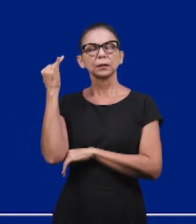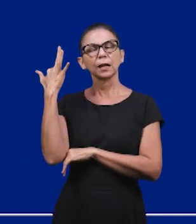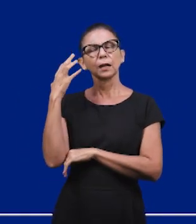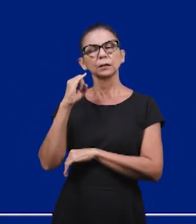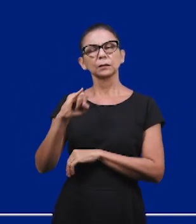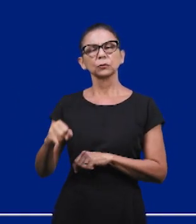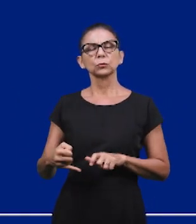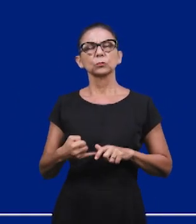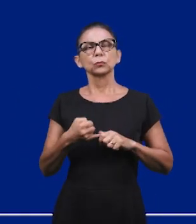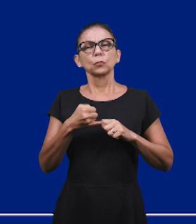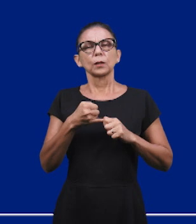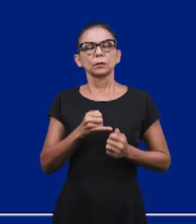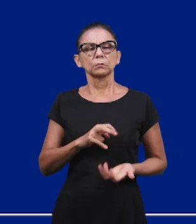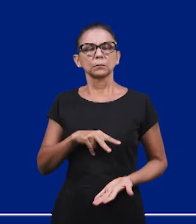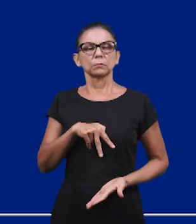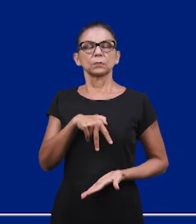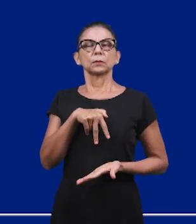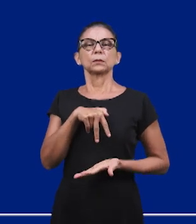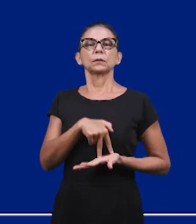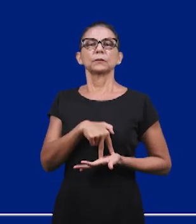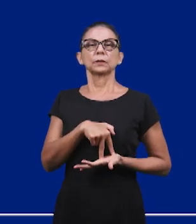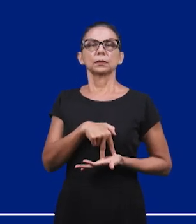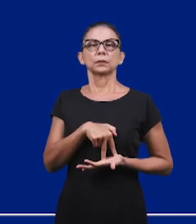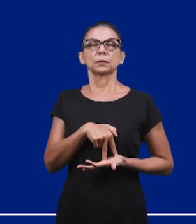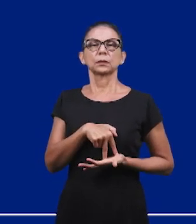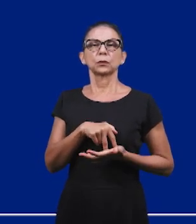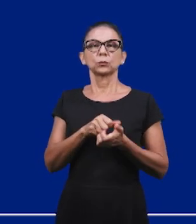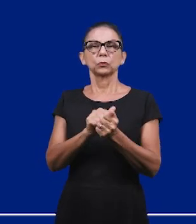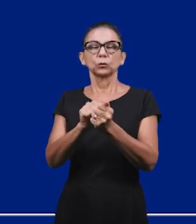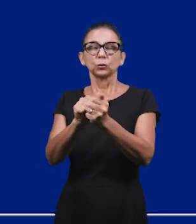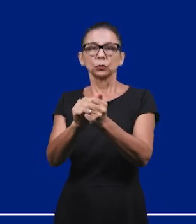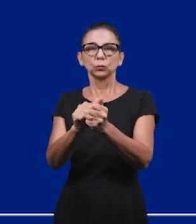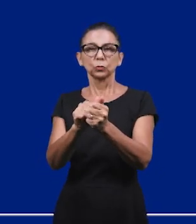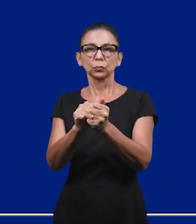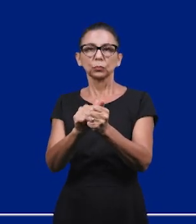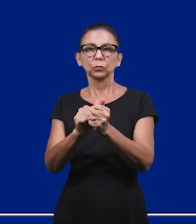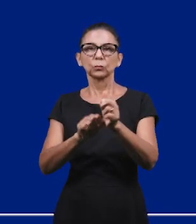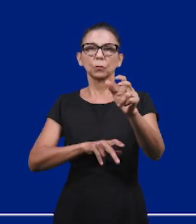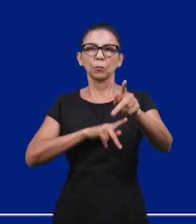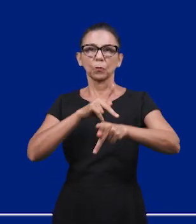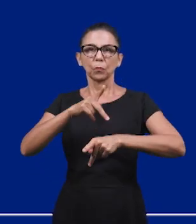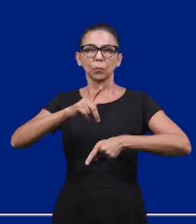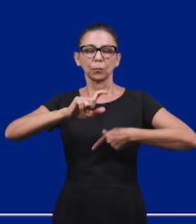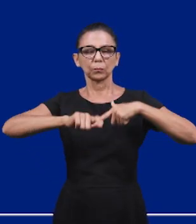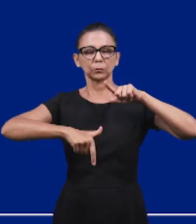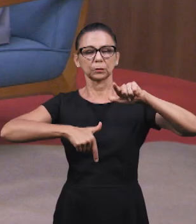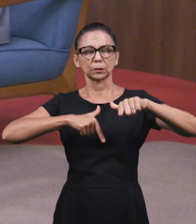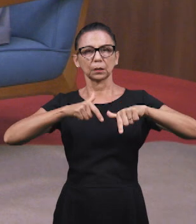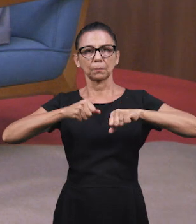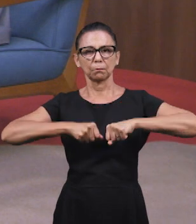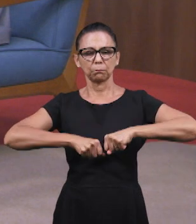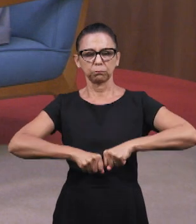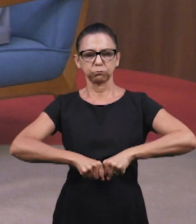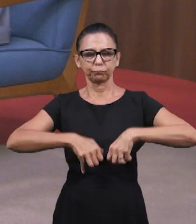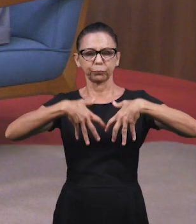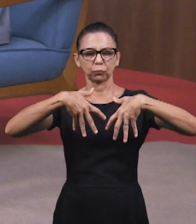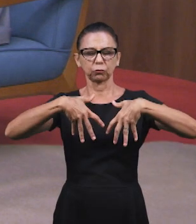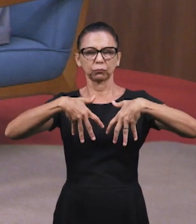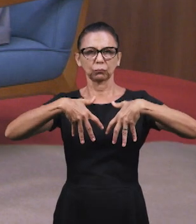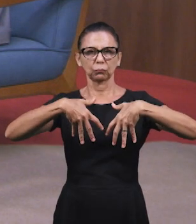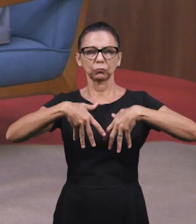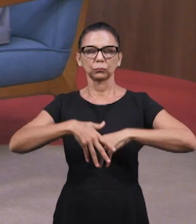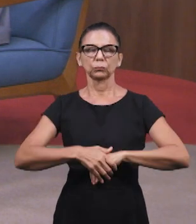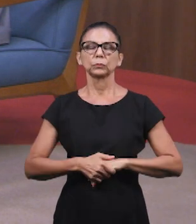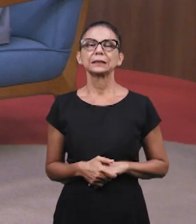Sittim, lui et tous les enfants d'Israël. Cela nous amène à comprendre, Josias et tous,